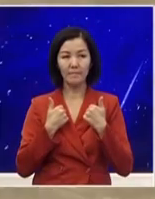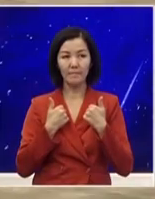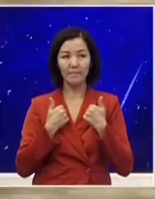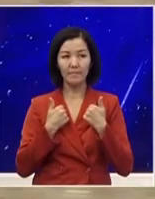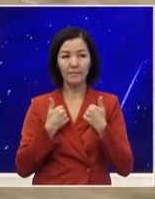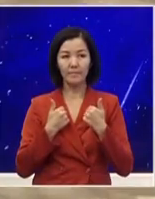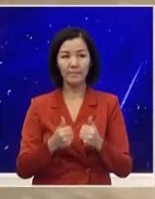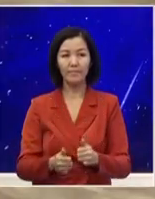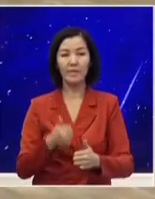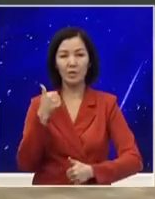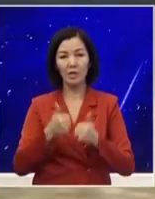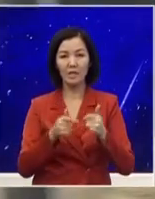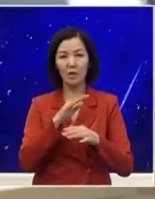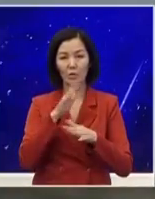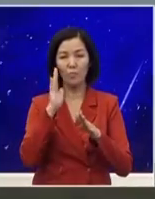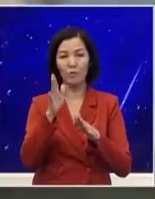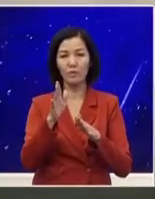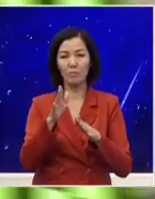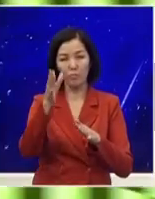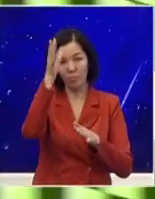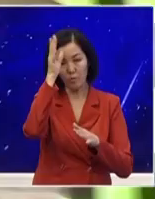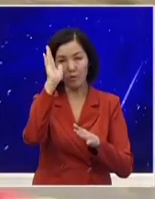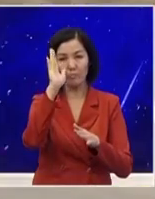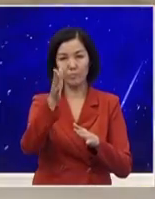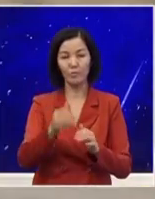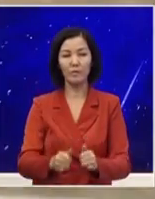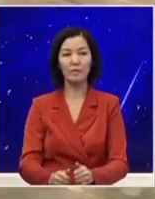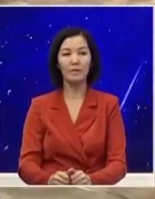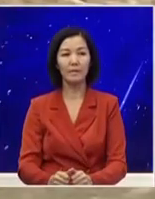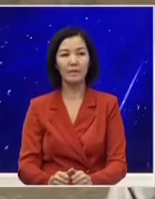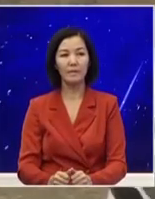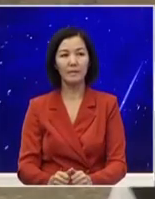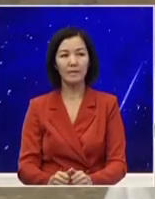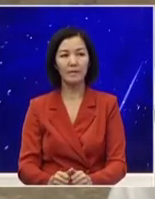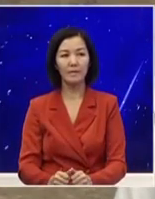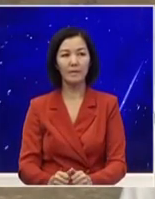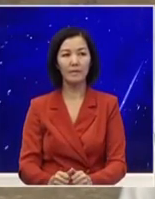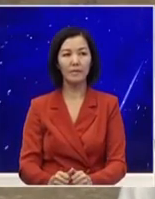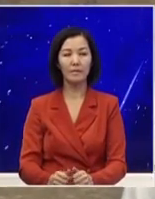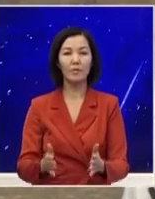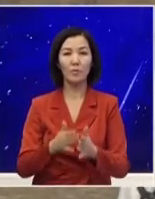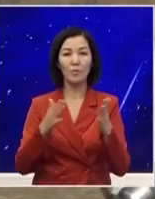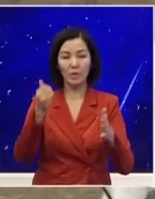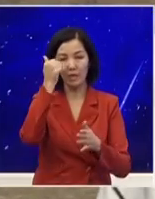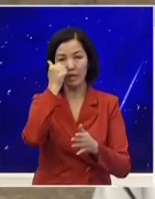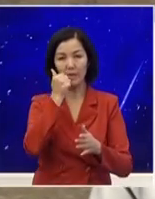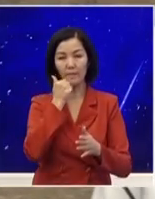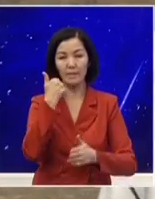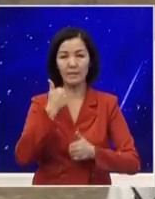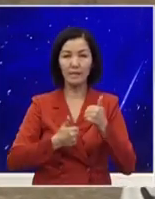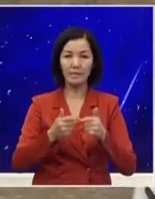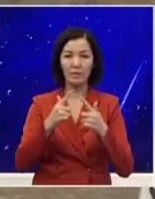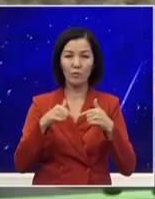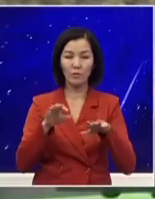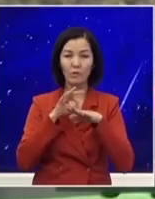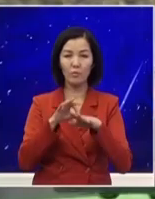сұраймыз. Бұның да болашағы өте жақсы болады деп ойлаймыз. Ұйымдастырушыларға өте көп рахмет. Бұндай сайысты ұйымдастырып